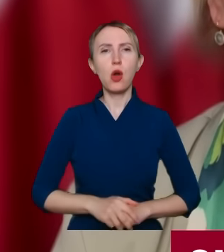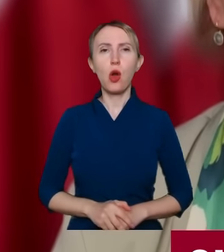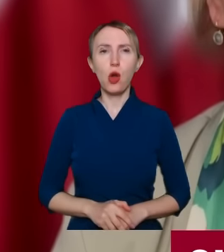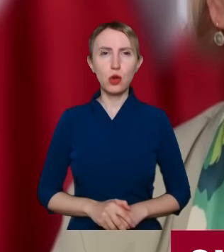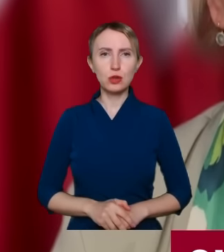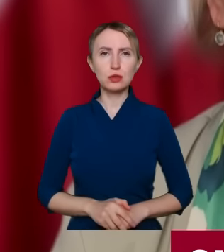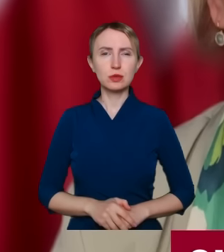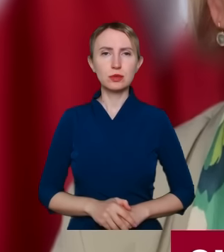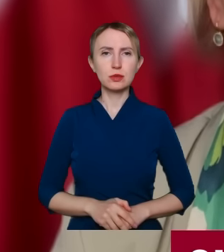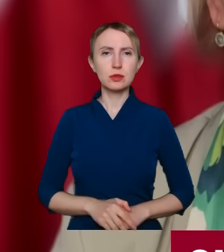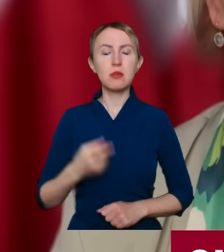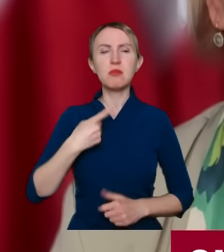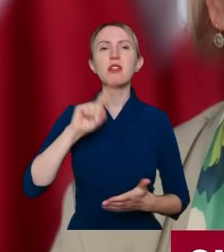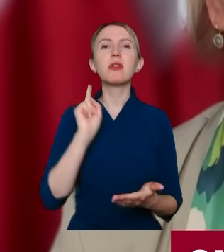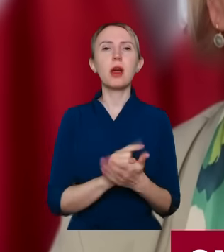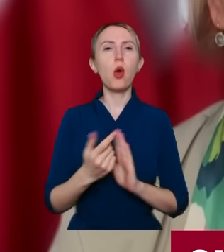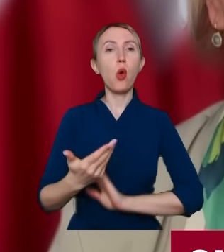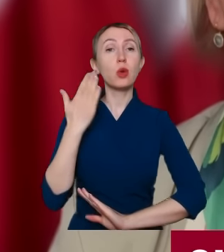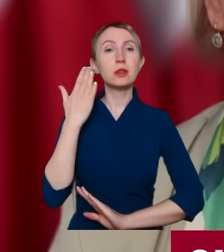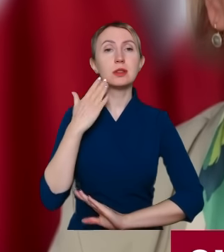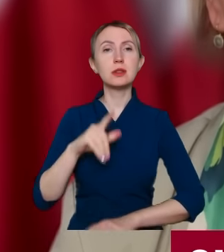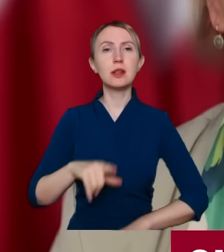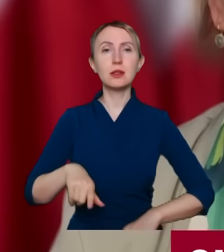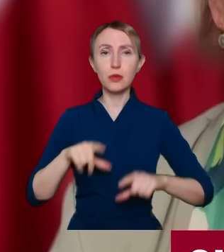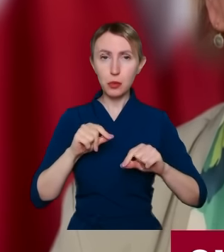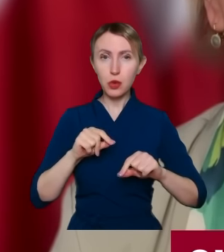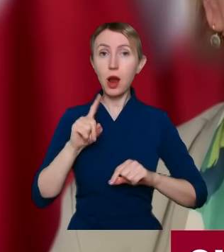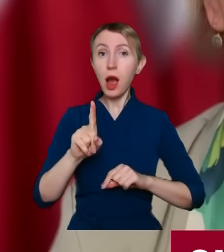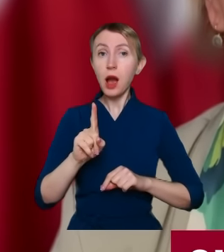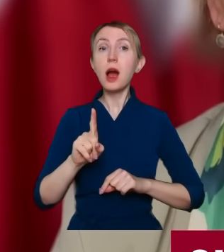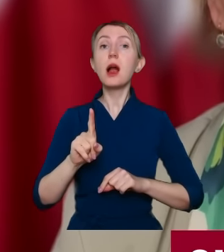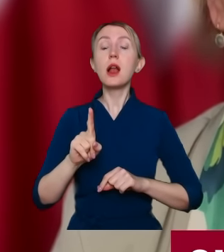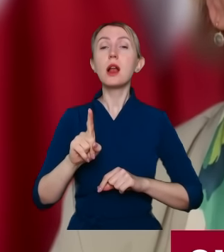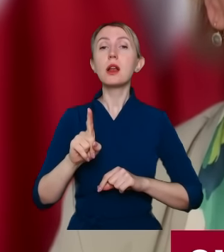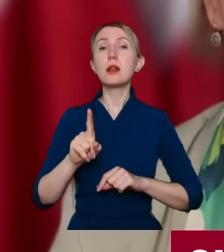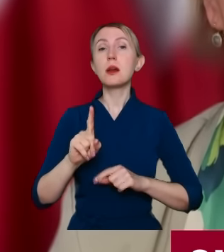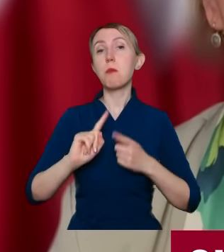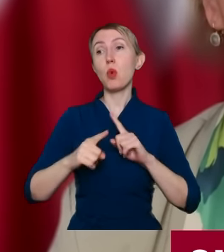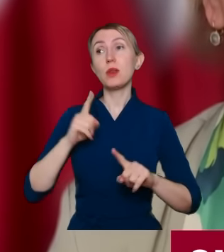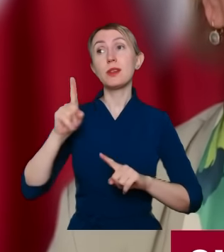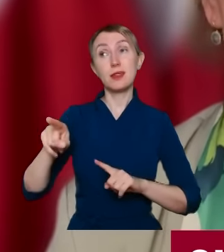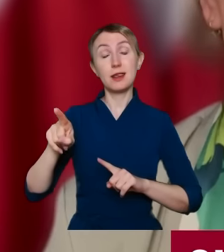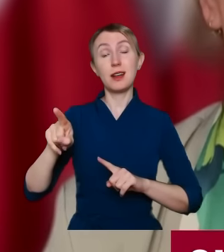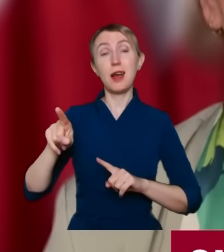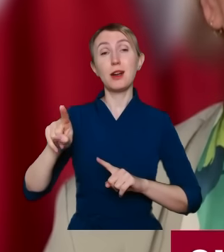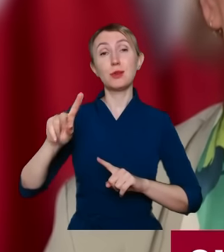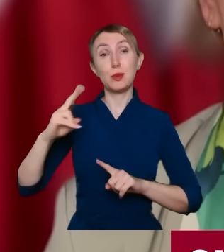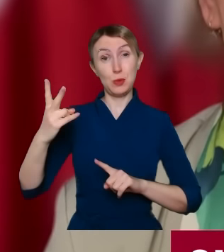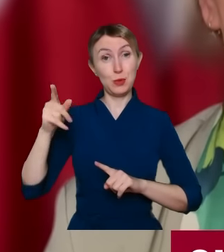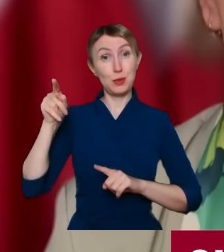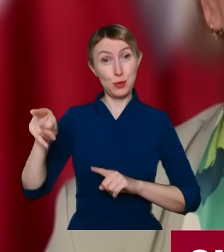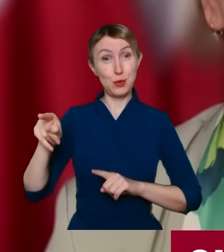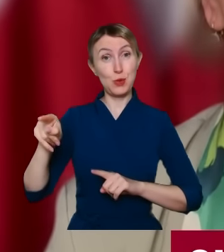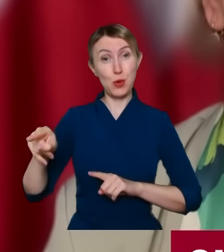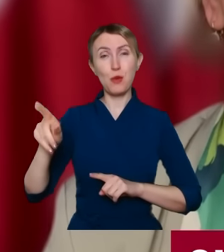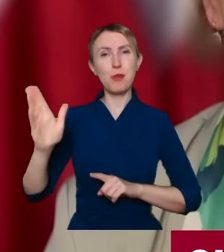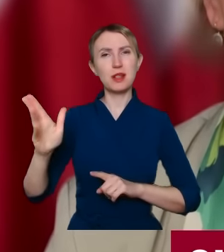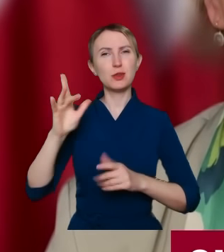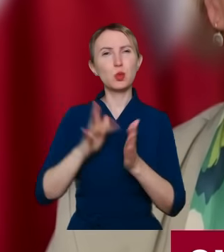przypomnę wygraliśmy te ostatnie wybory ale po tamtej stronie politycznej on będzie chciał tak